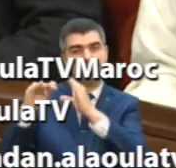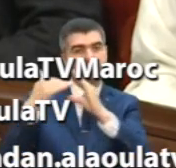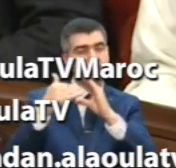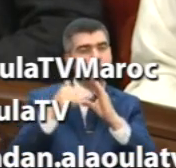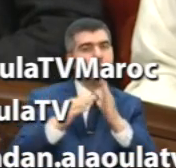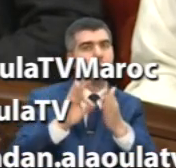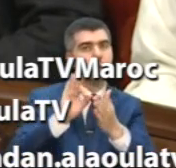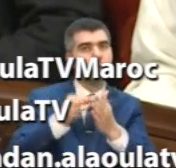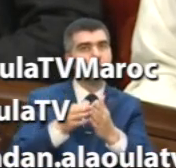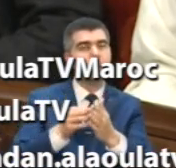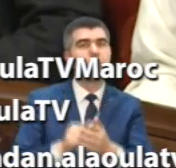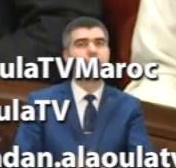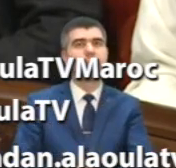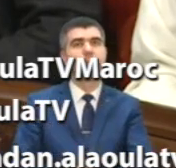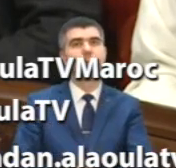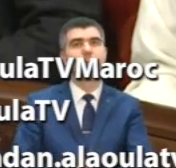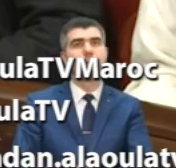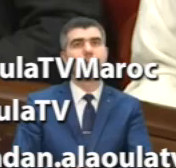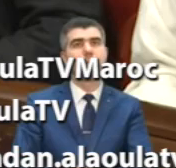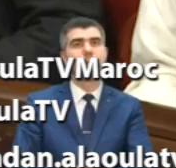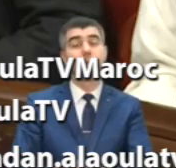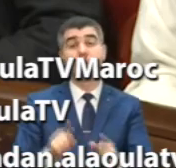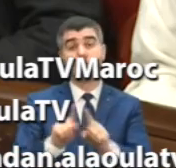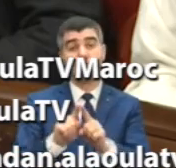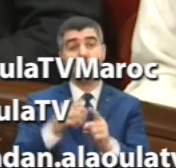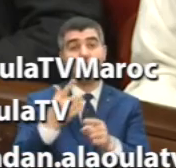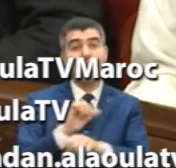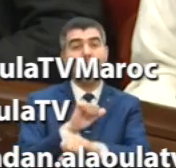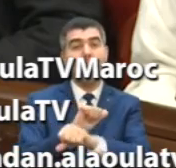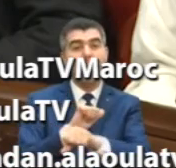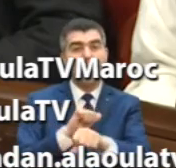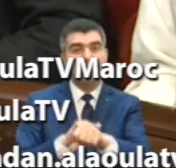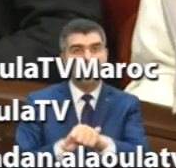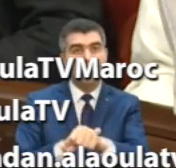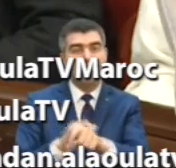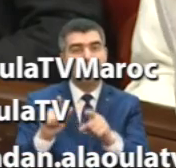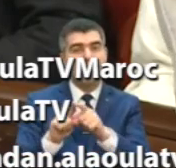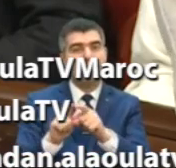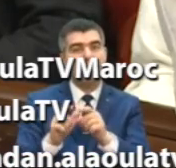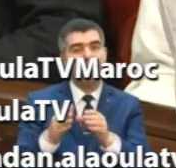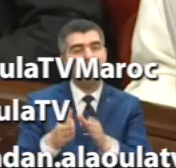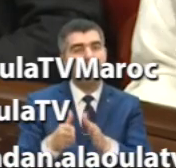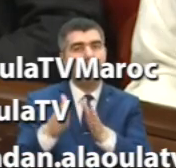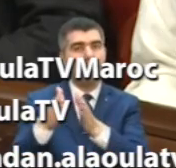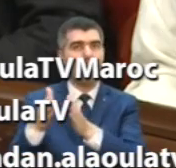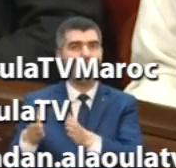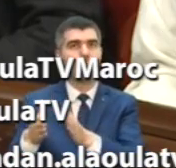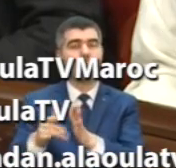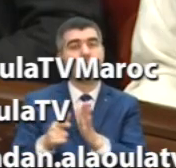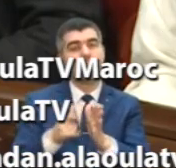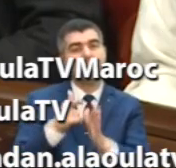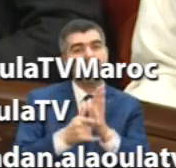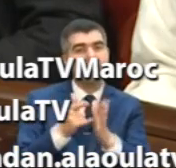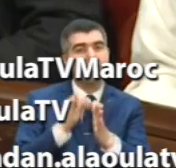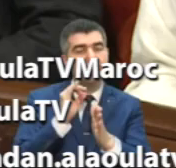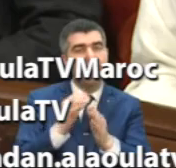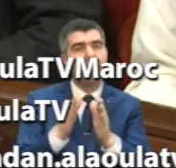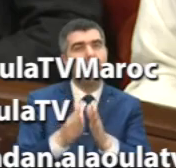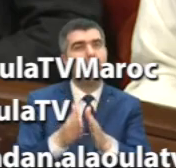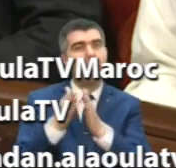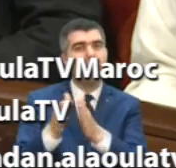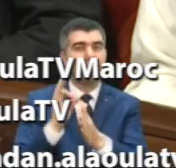استثناء الارسار. كاين ما هو مرتبط بالتغطيه الصحيه، كاين مؤسسه مستقله ديال السككيين هي اللي تدبر هذه